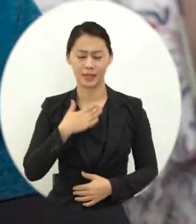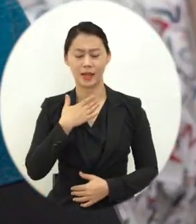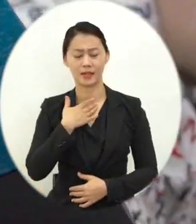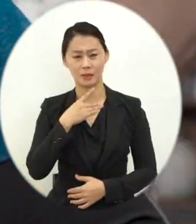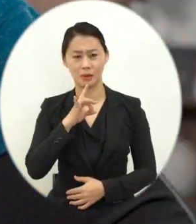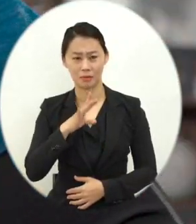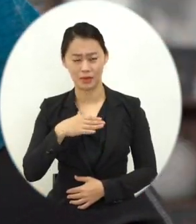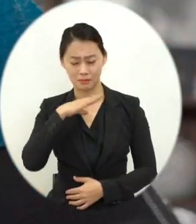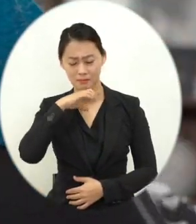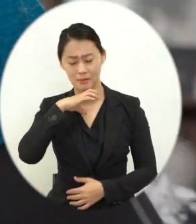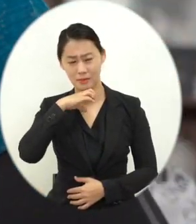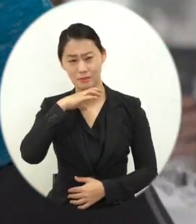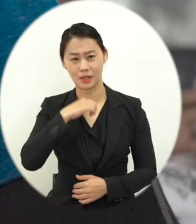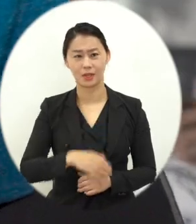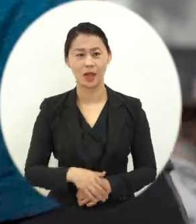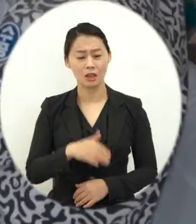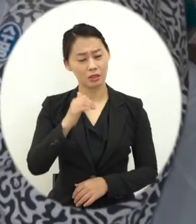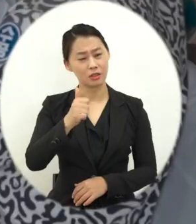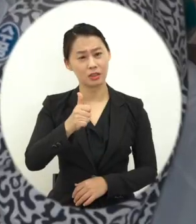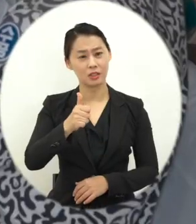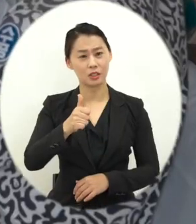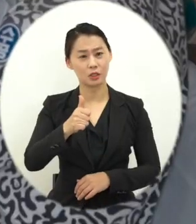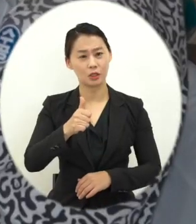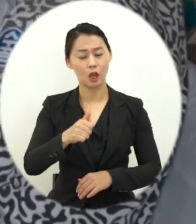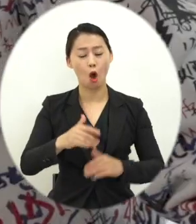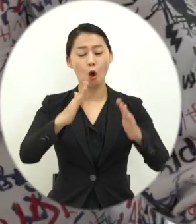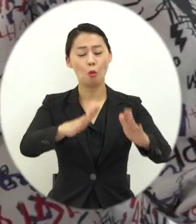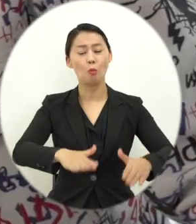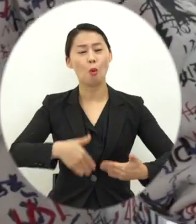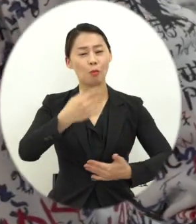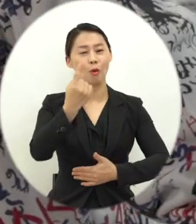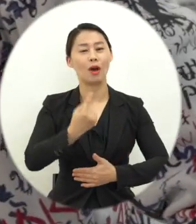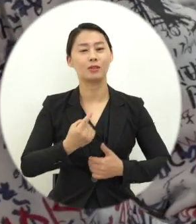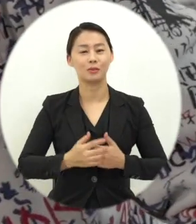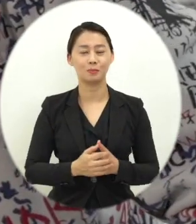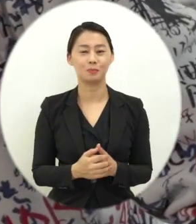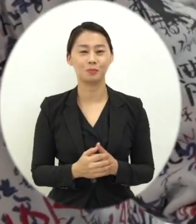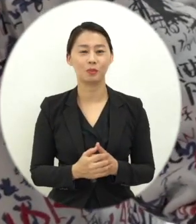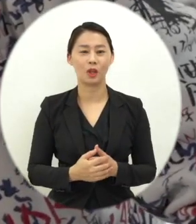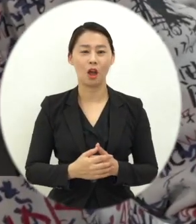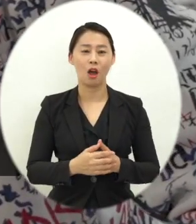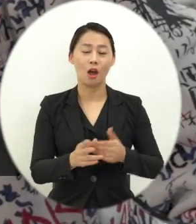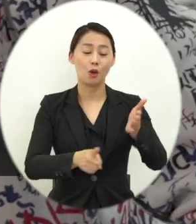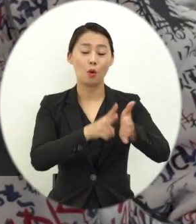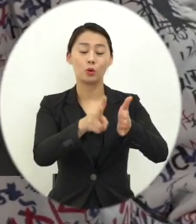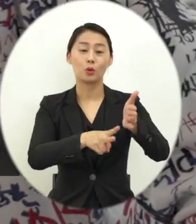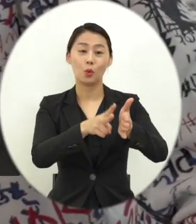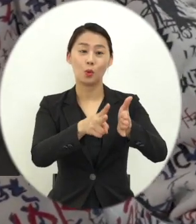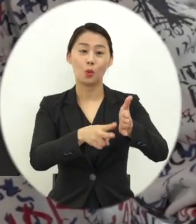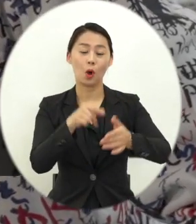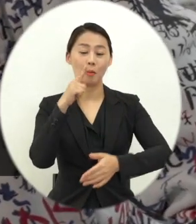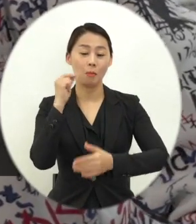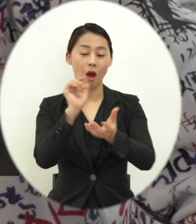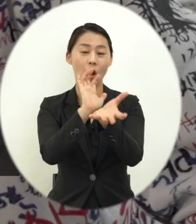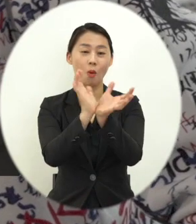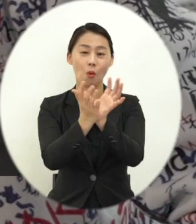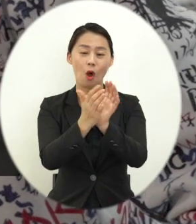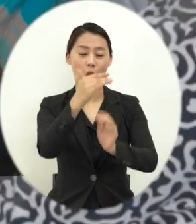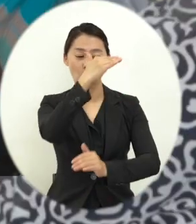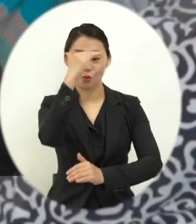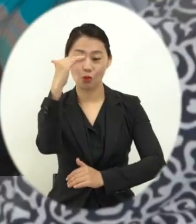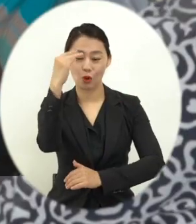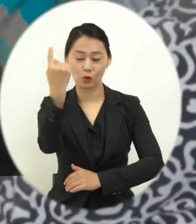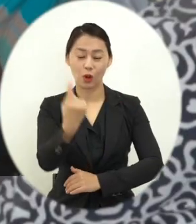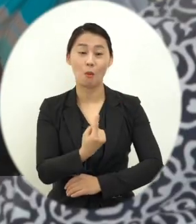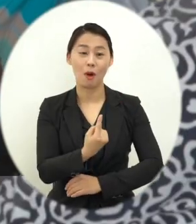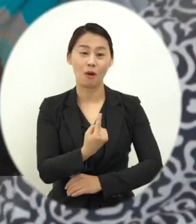아따 참아놓고 나한테만 뭐라. 이장님, 봄도 완전히 와버렸고 역전에 벚꽃 구경 보러 오신 분들도